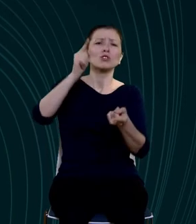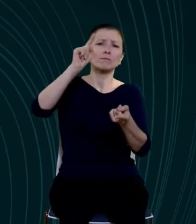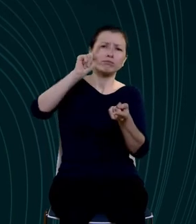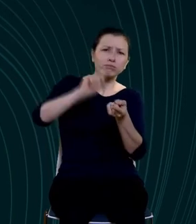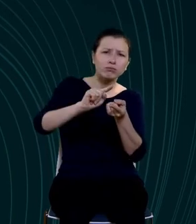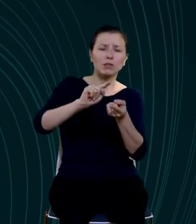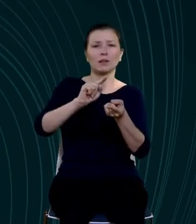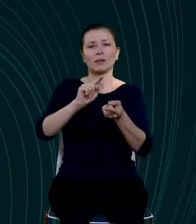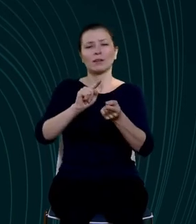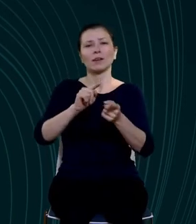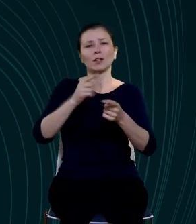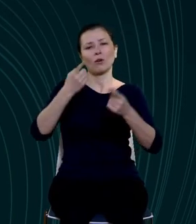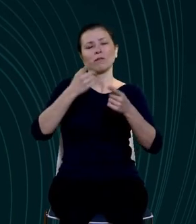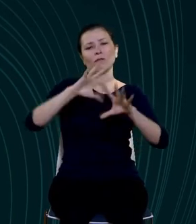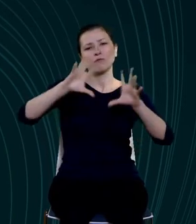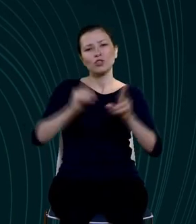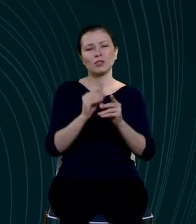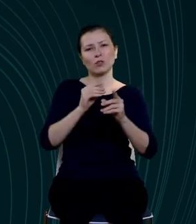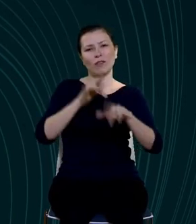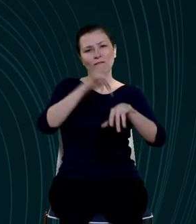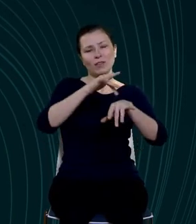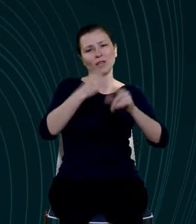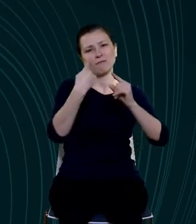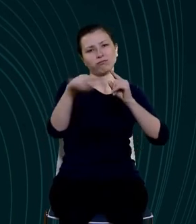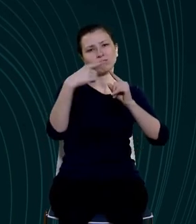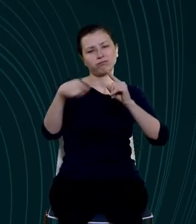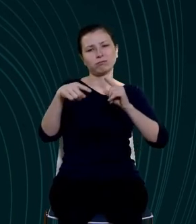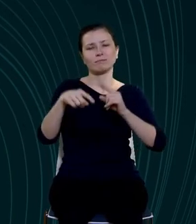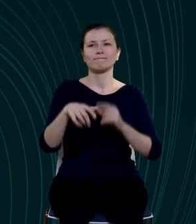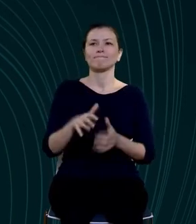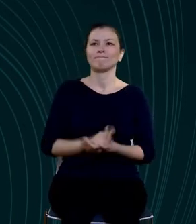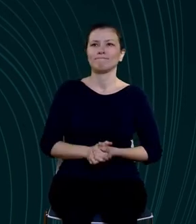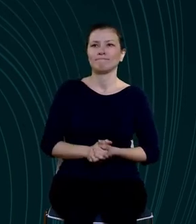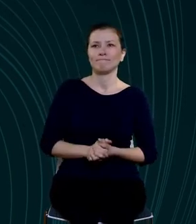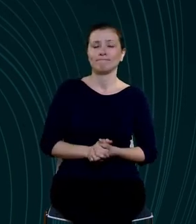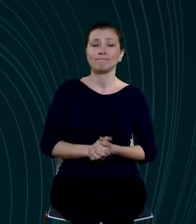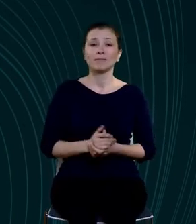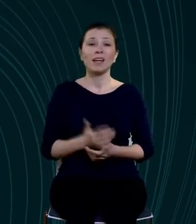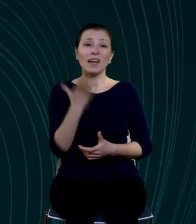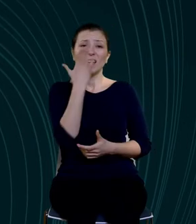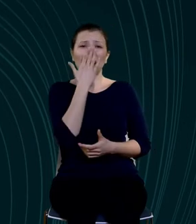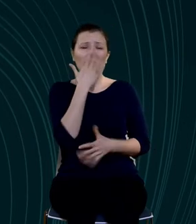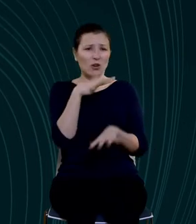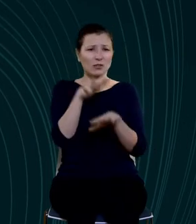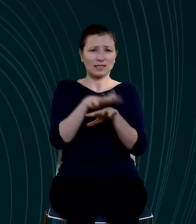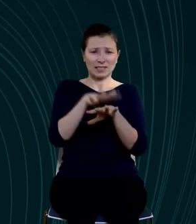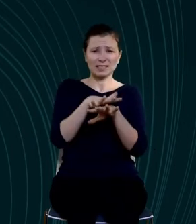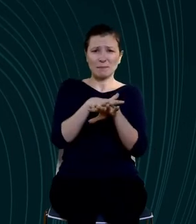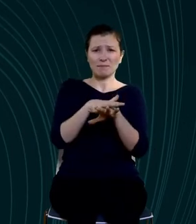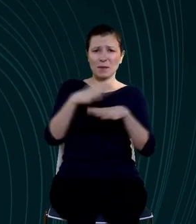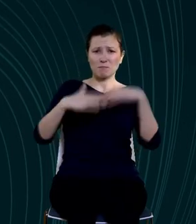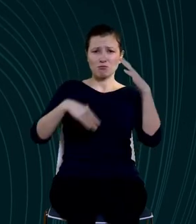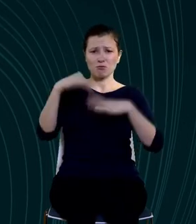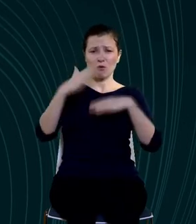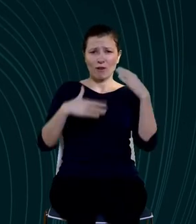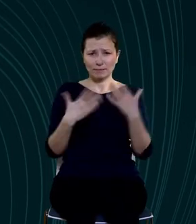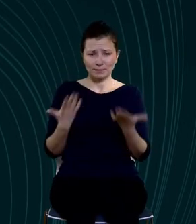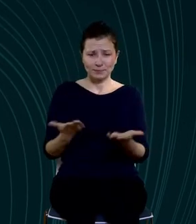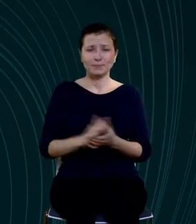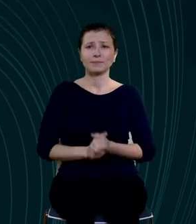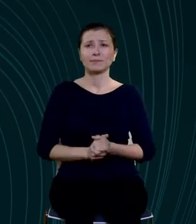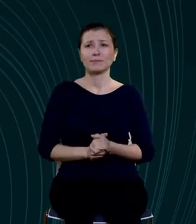z wynikami pomiaru. Pokrótce, jak wygląda architektura systemu? Przede wszystkim mamy do czynienia